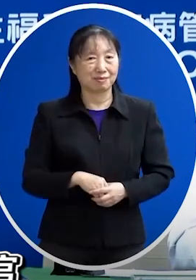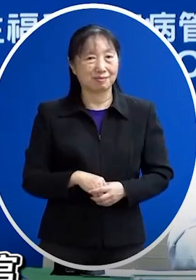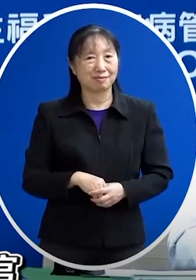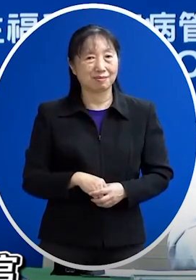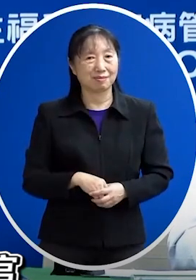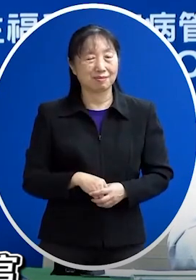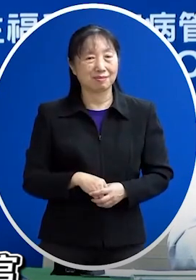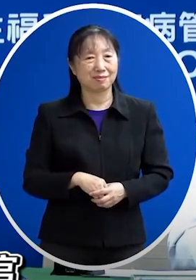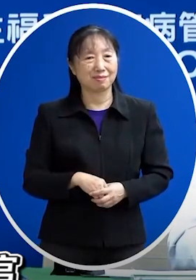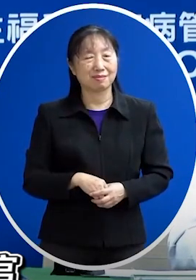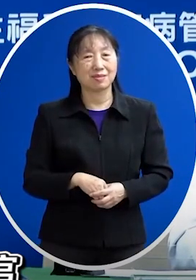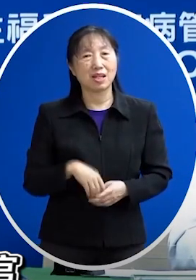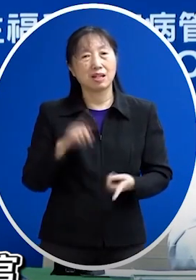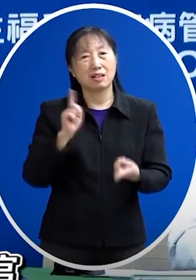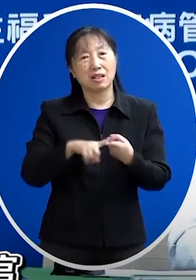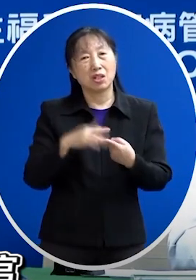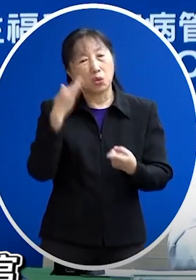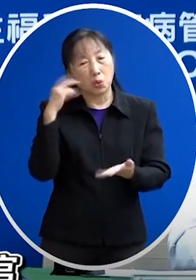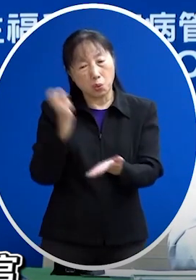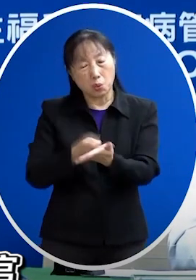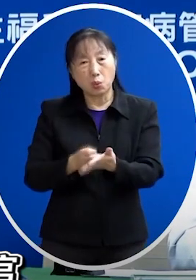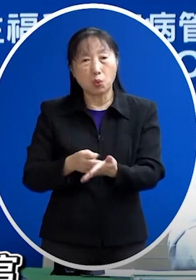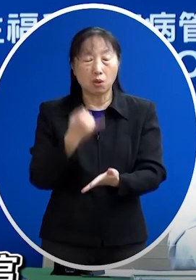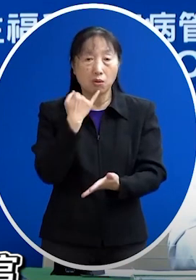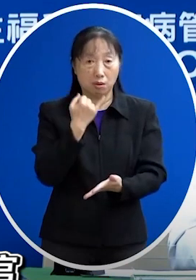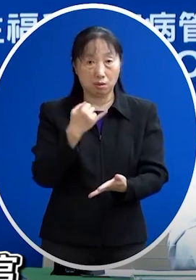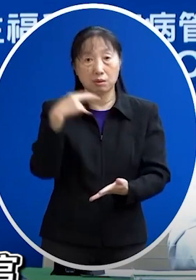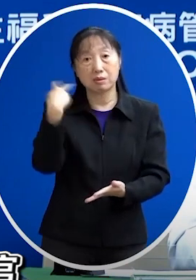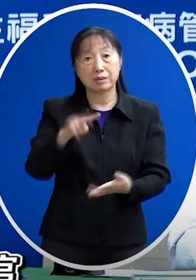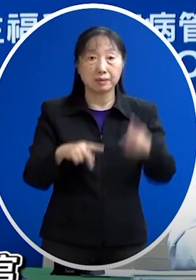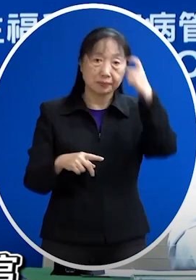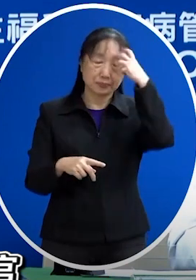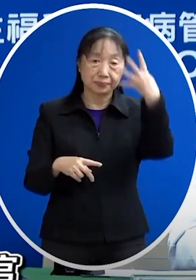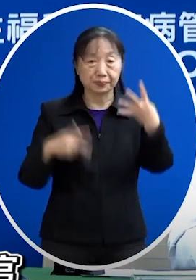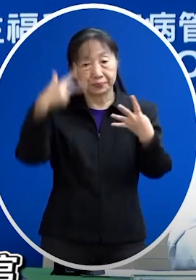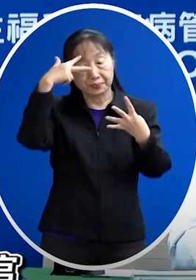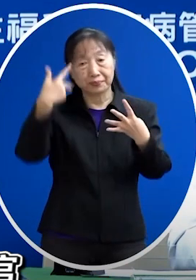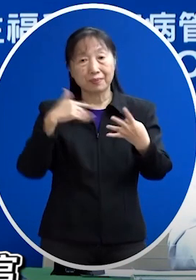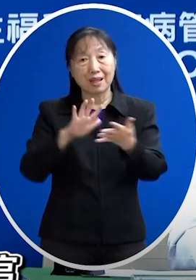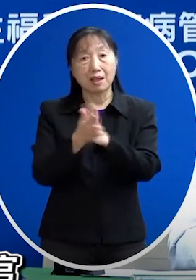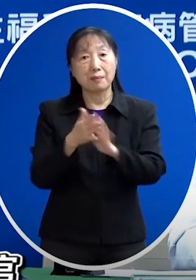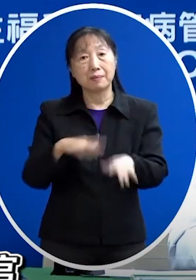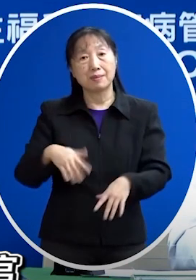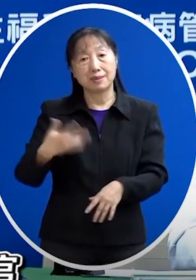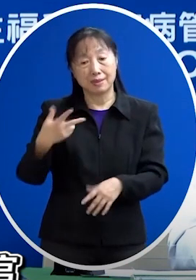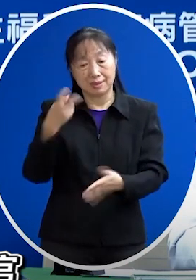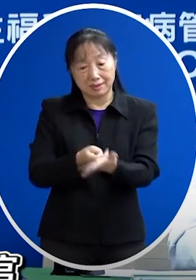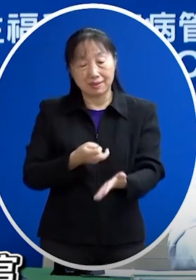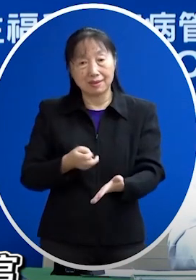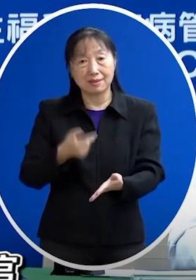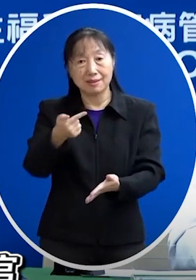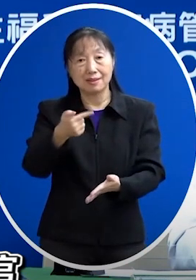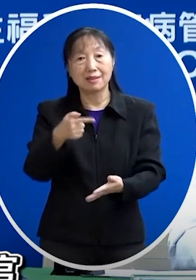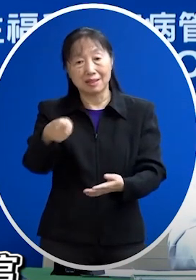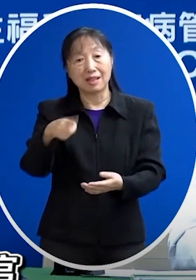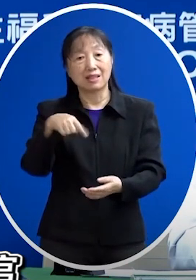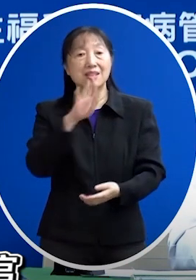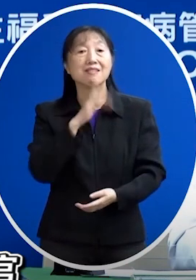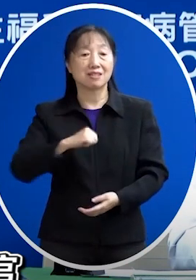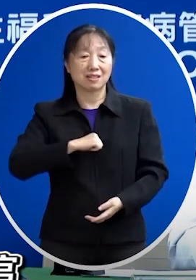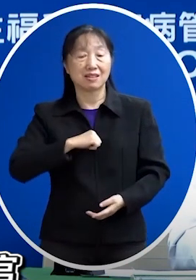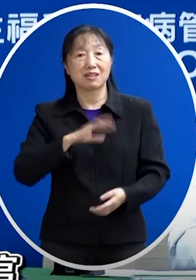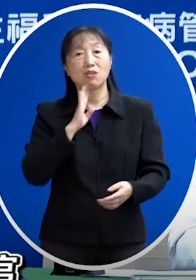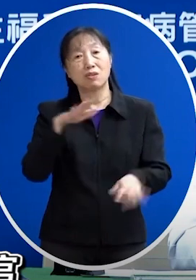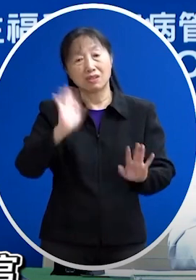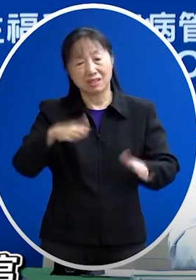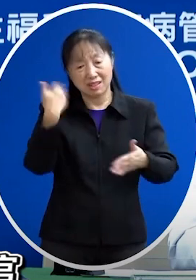说我把它就加严变成21天，那才有那样的那种嫌疑呀。啊，那减低了4天，那